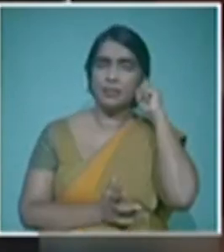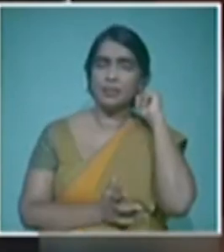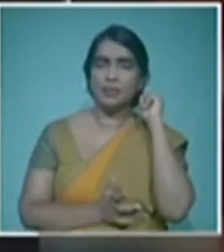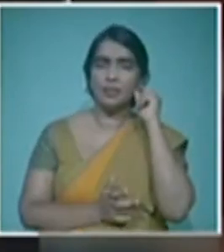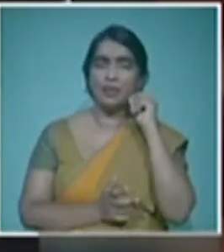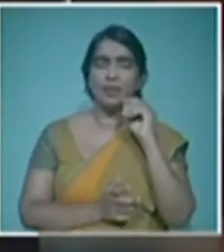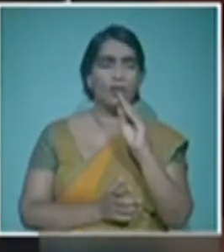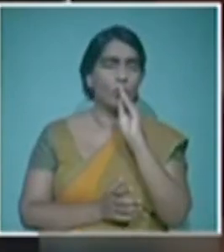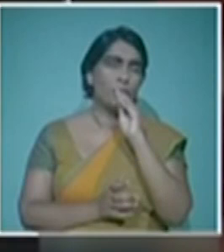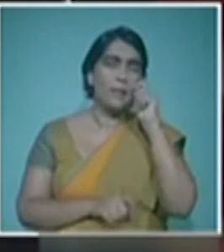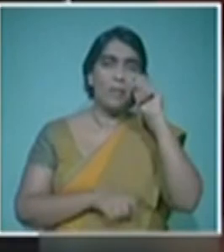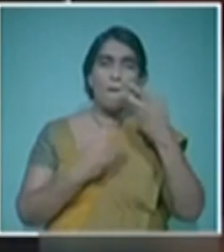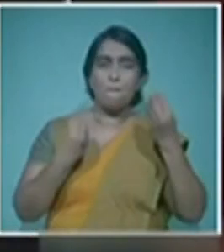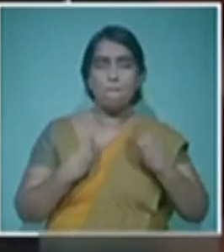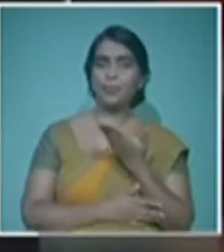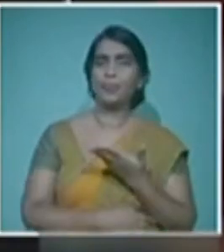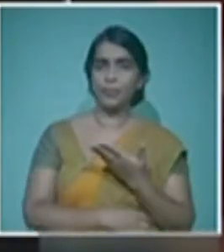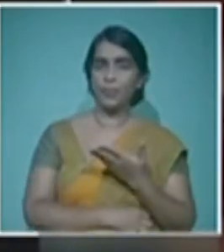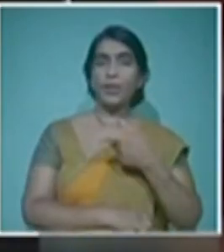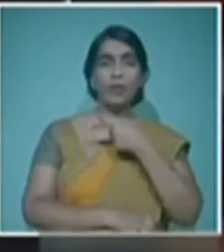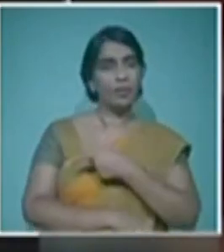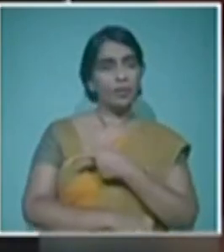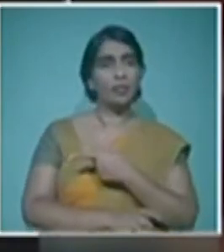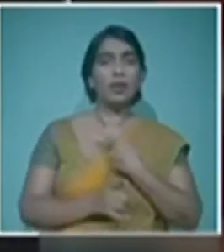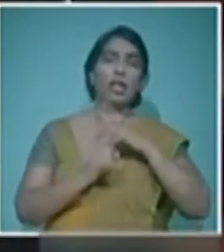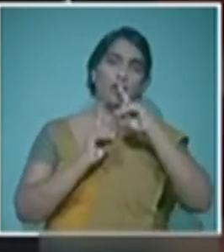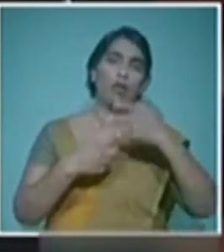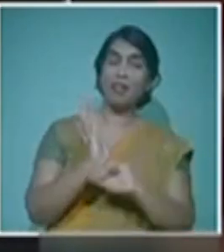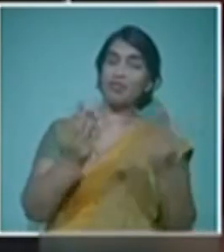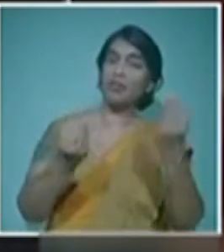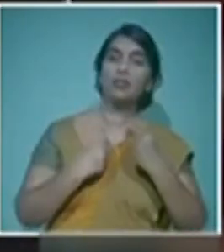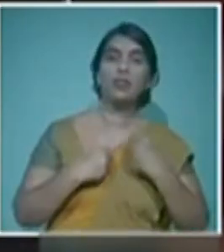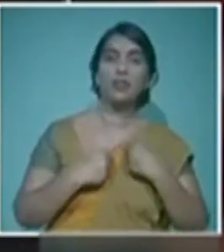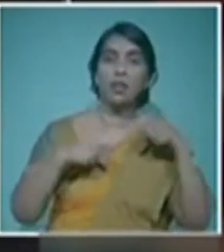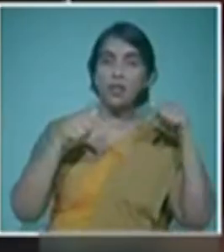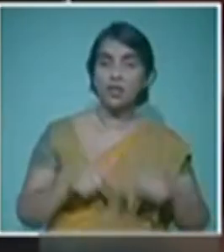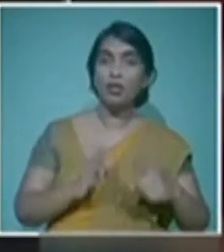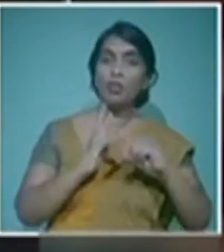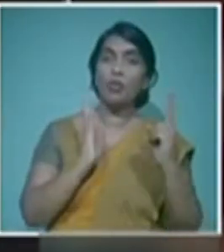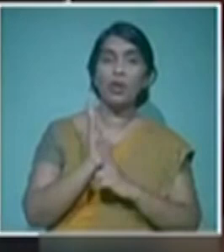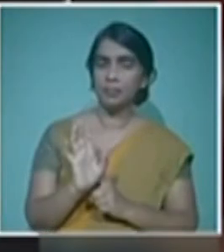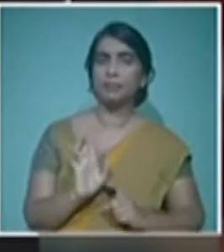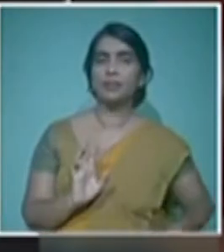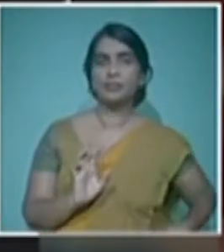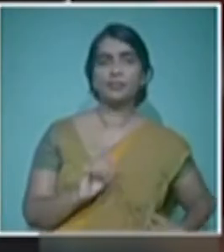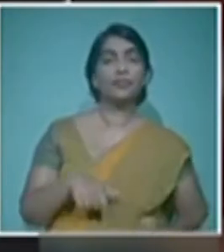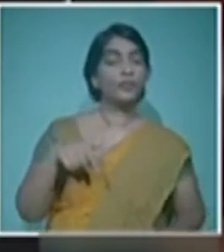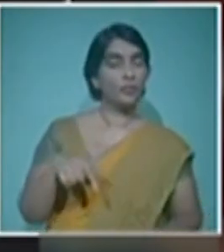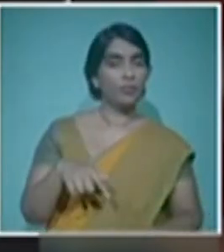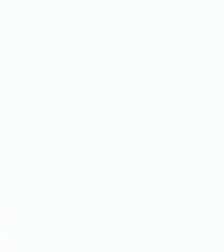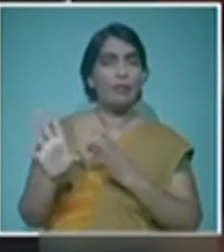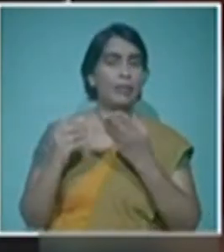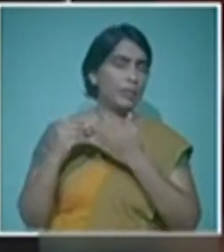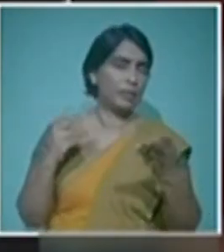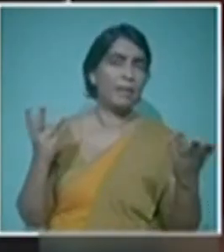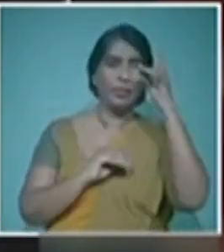නැද්ද? සාමාන්‍ය කෙනෙක් බංගලොත් වලම කටවාගෙන ඉන්නවා. මේගොල්ලෝ ඇවිල්ලා කිව්වා අපි බංගලොත් කියලා. දැන් එක්සත් ජාතික සංවිධානය කියලා අහගත්තනේ. දැන් මේ සැරේ ආර්ථික